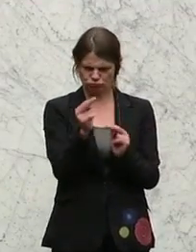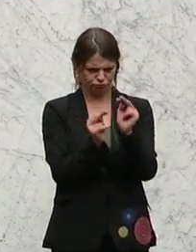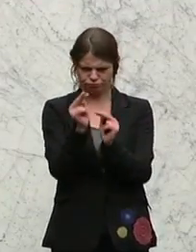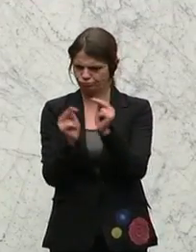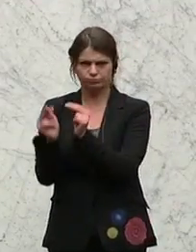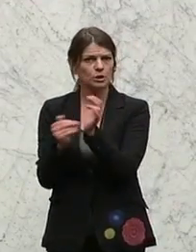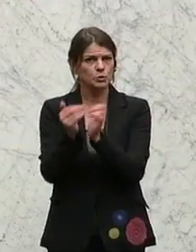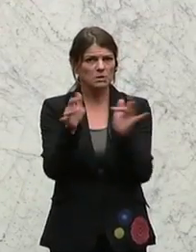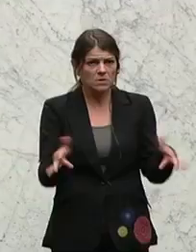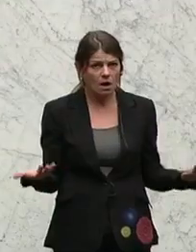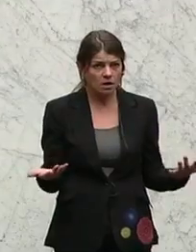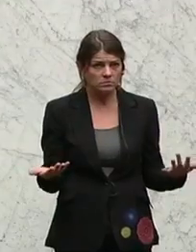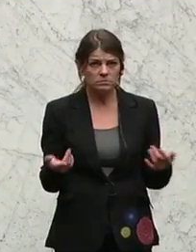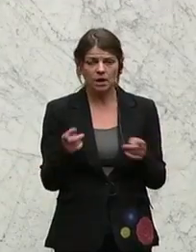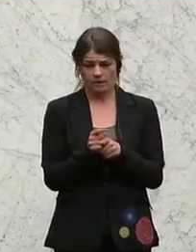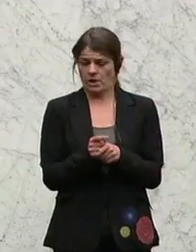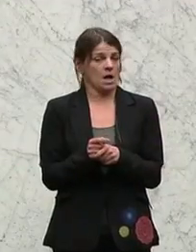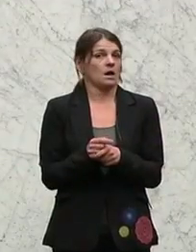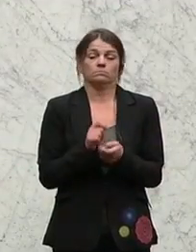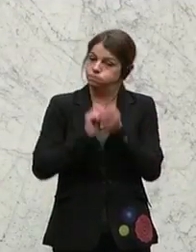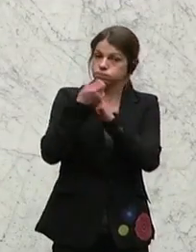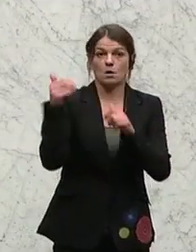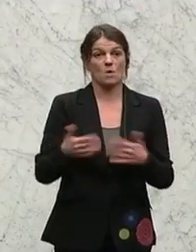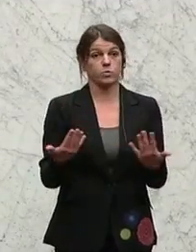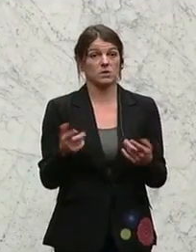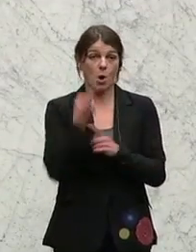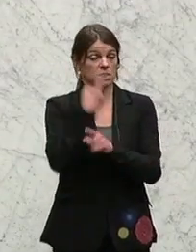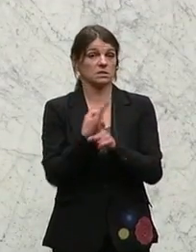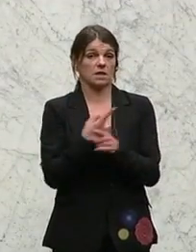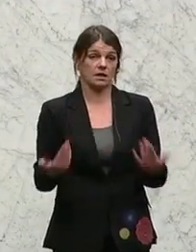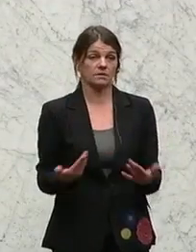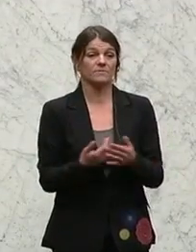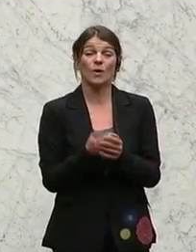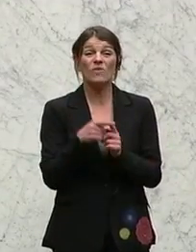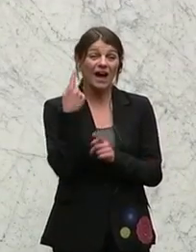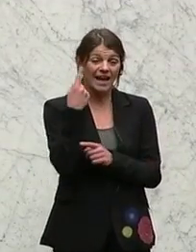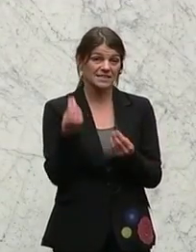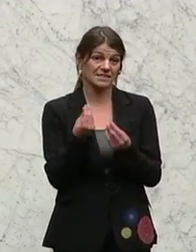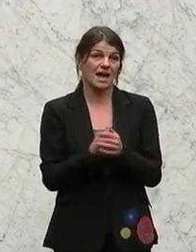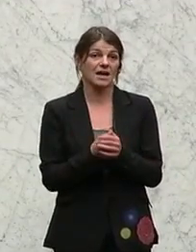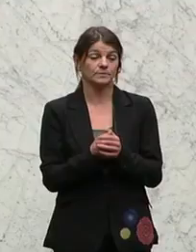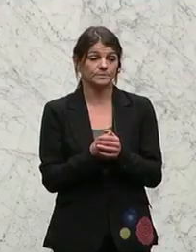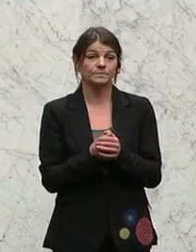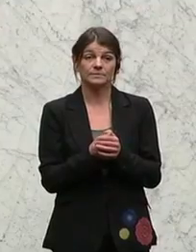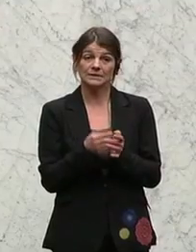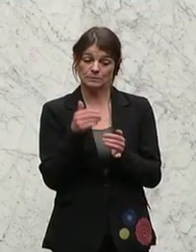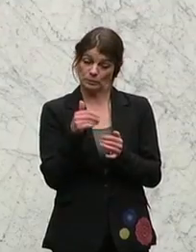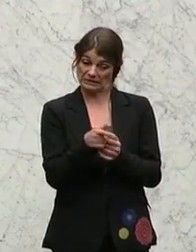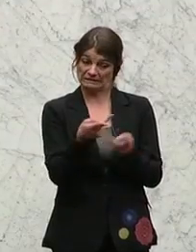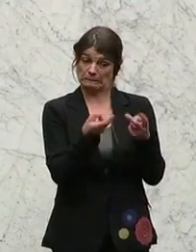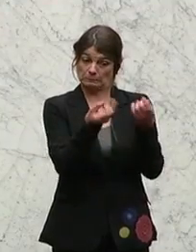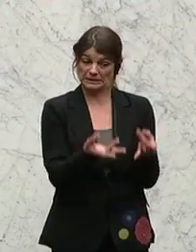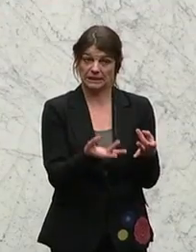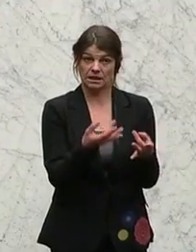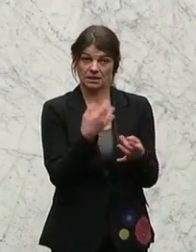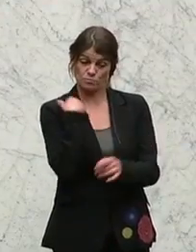unterschiedliche Systeme haben. Das ist längst überfällig. Und eines muss man sich nach diesem Debakel auch fragen. Ist es